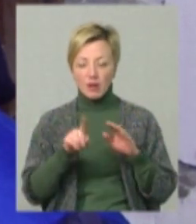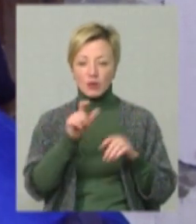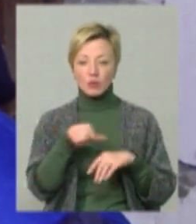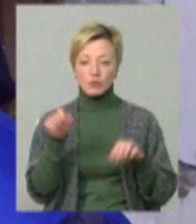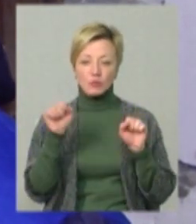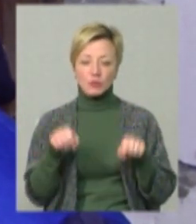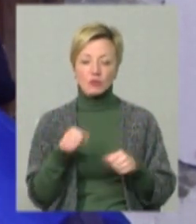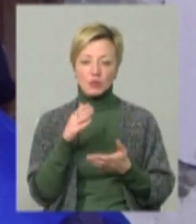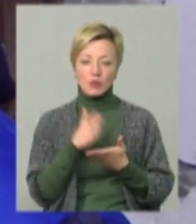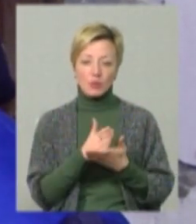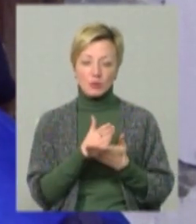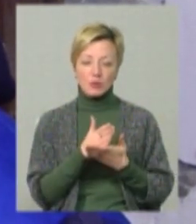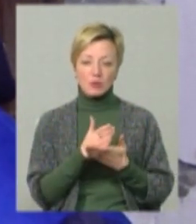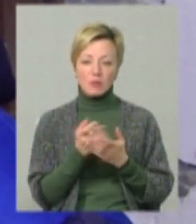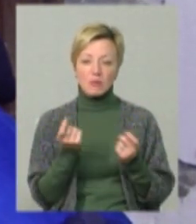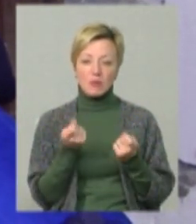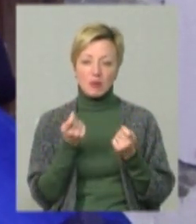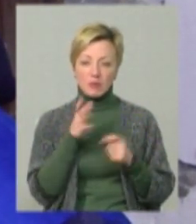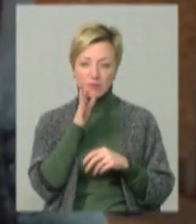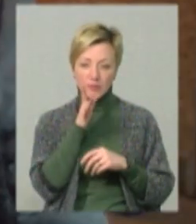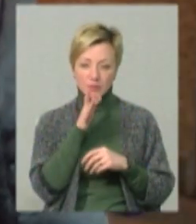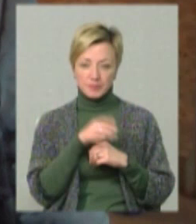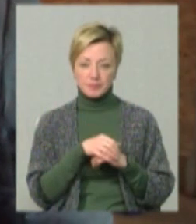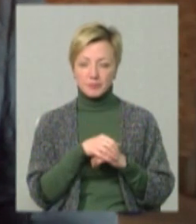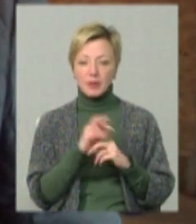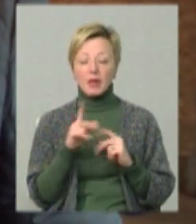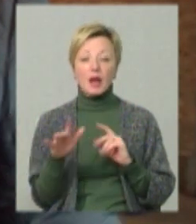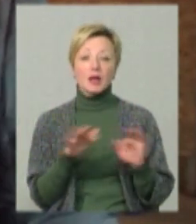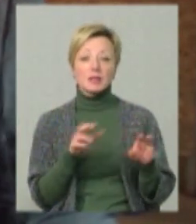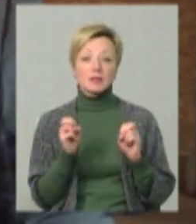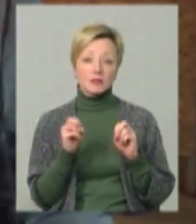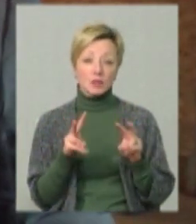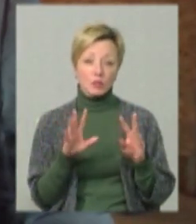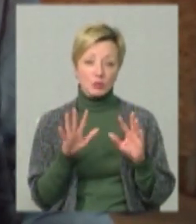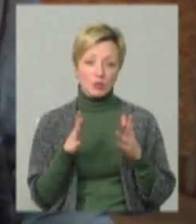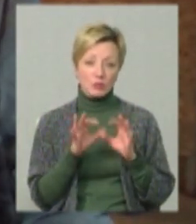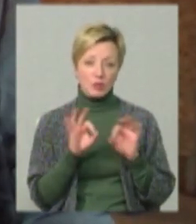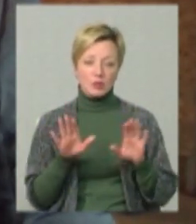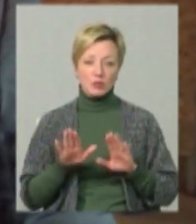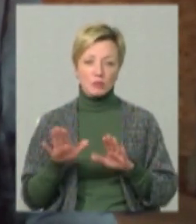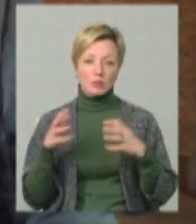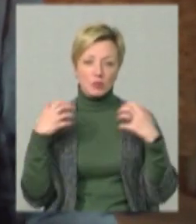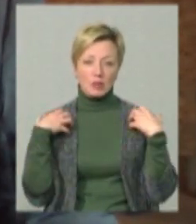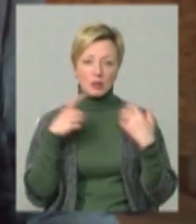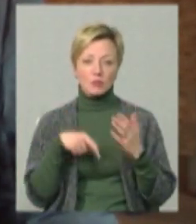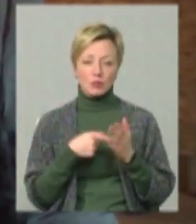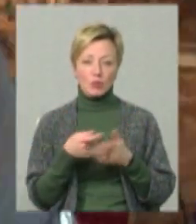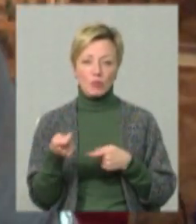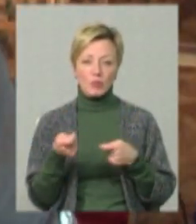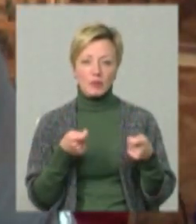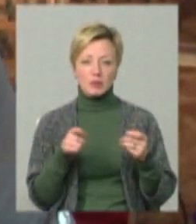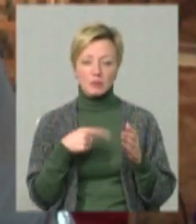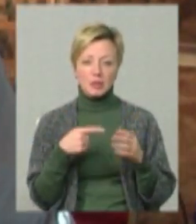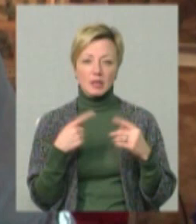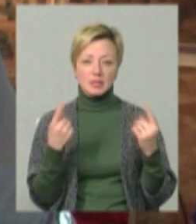якому люди можуть знаходитися обмежену кількість часу. Як діяти у разі надзвичайної події, пояснює заступник начальника міського управління